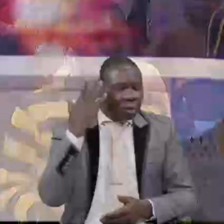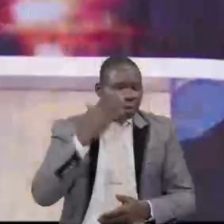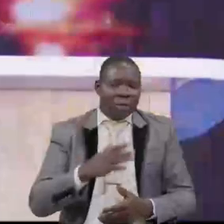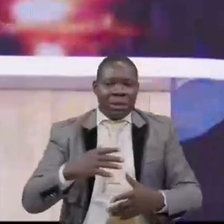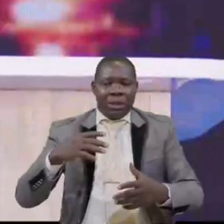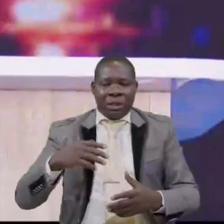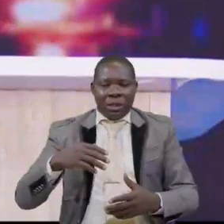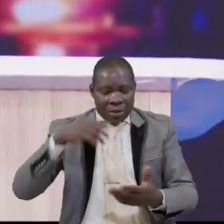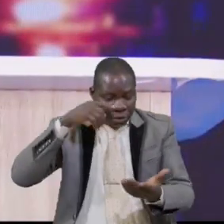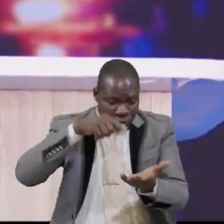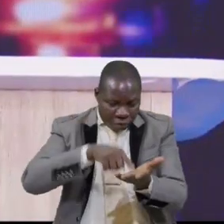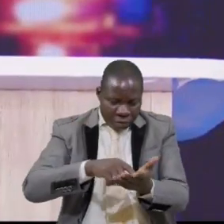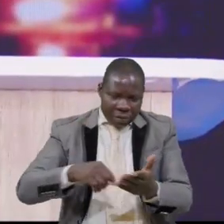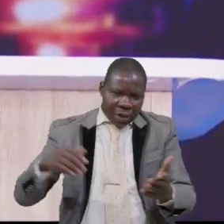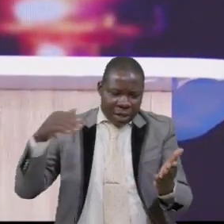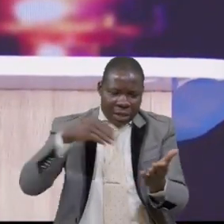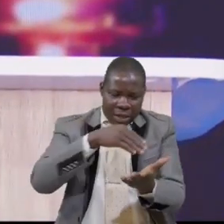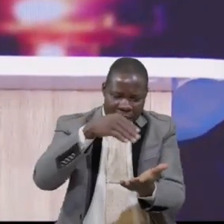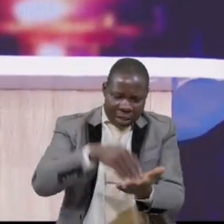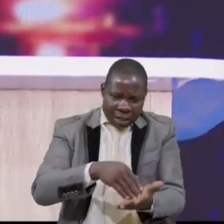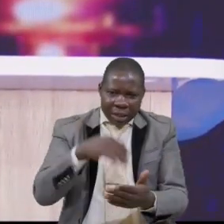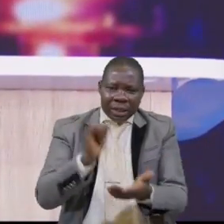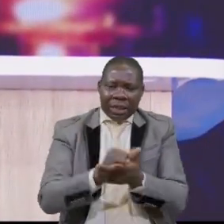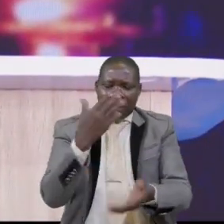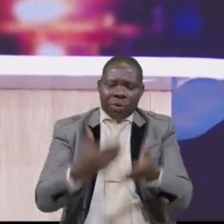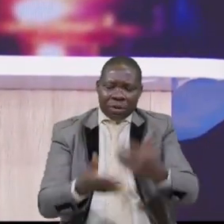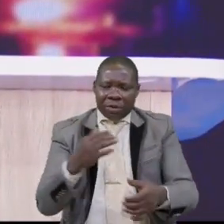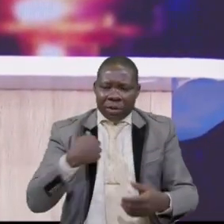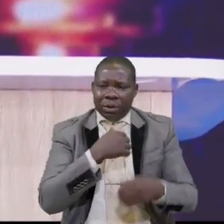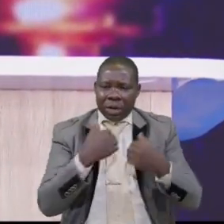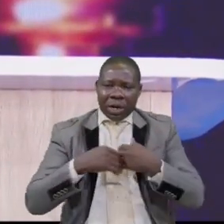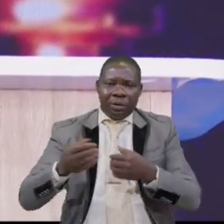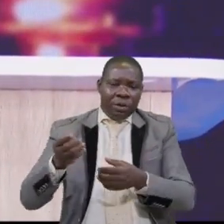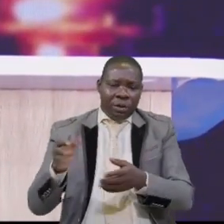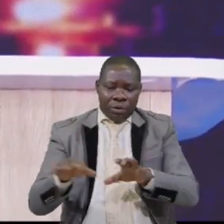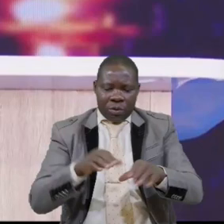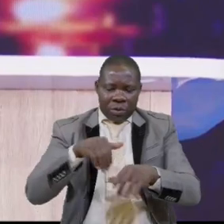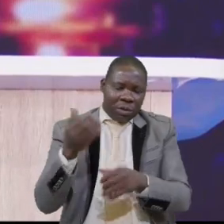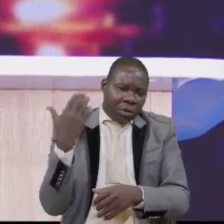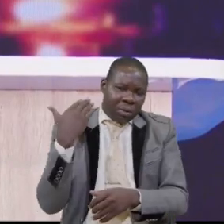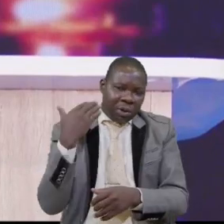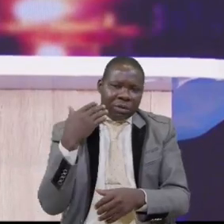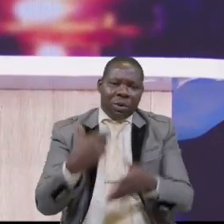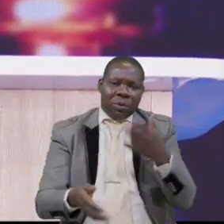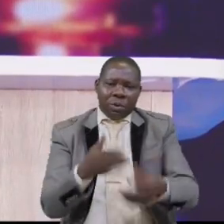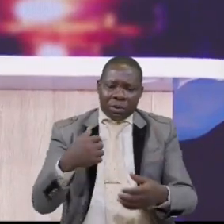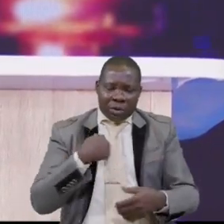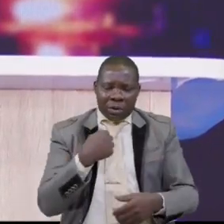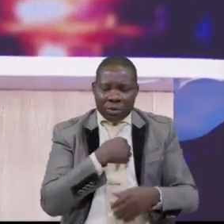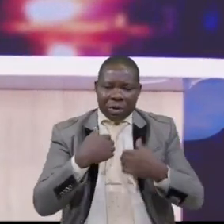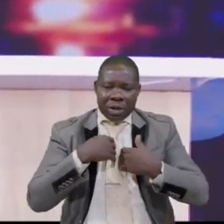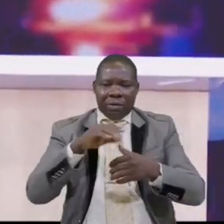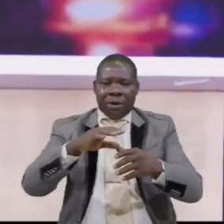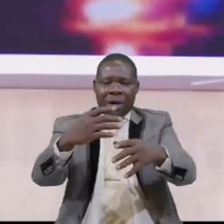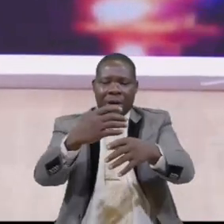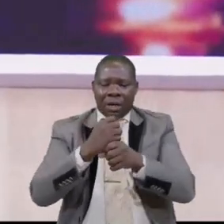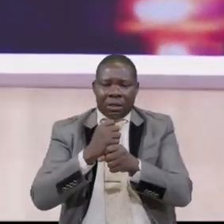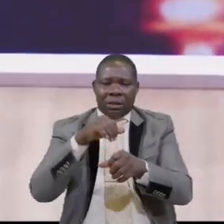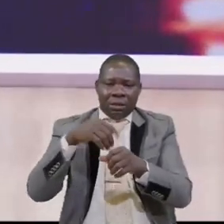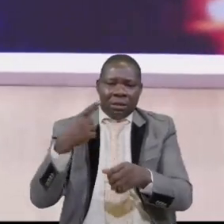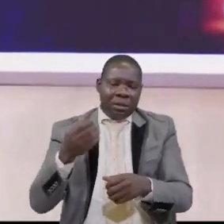une fois encore, quel que soit ce que nous avons fait par le passé, tout ce que nous avons pu réaliser par le passé,